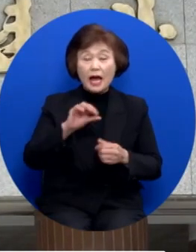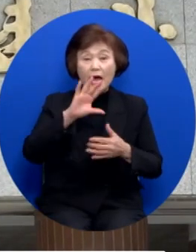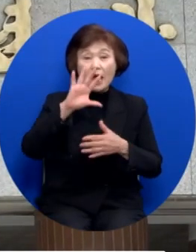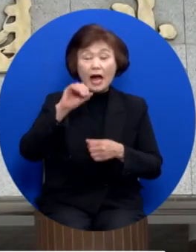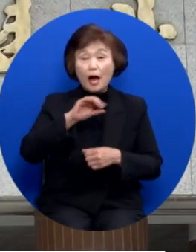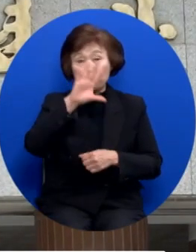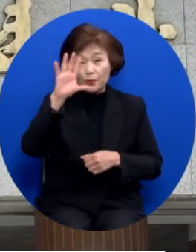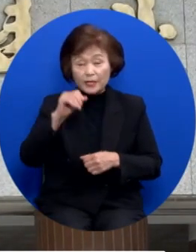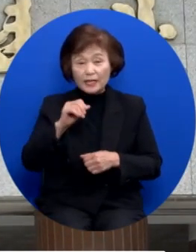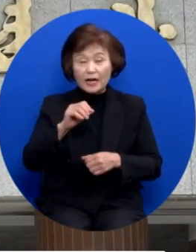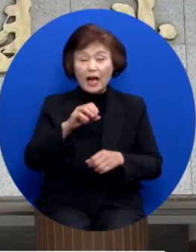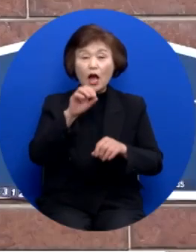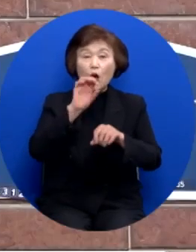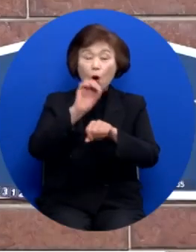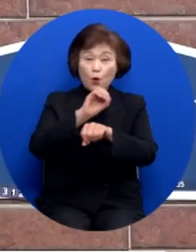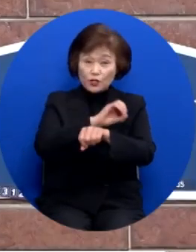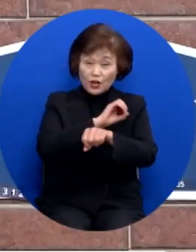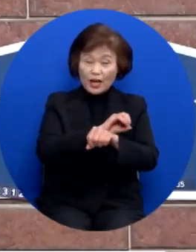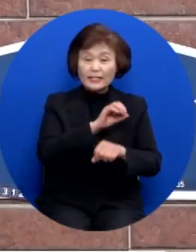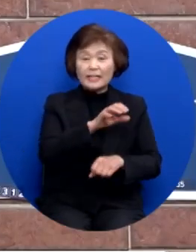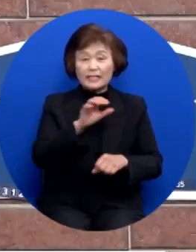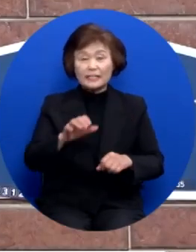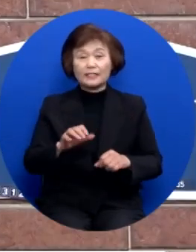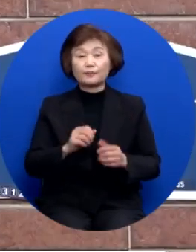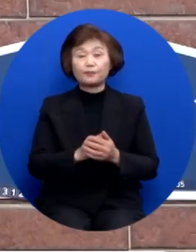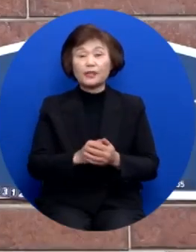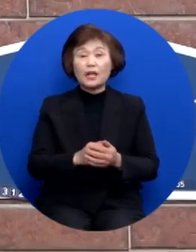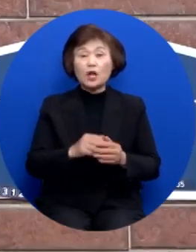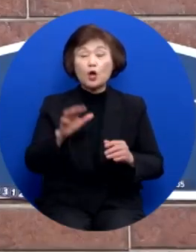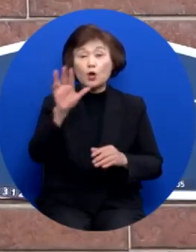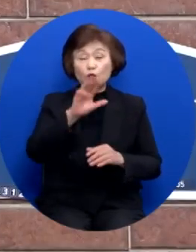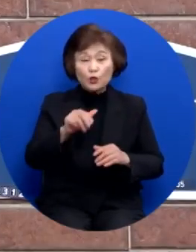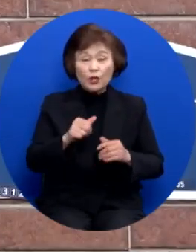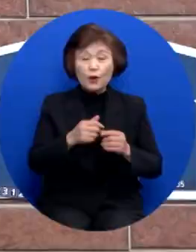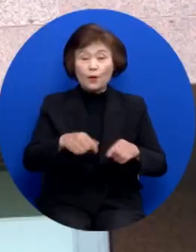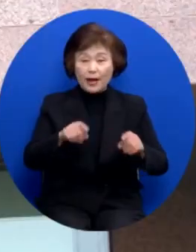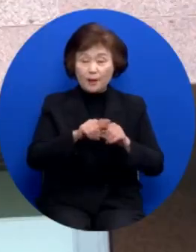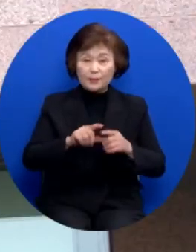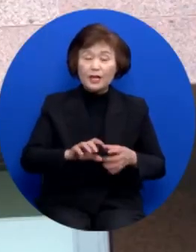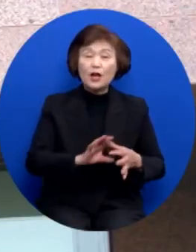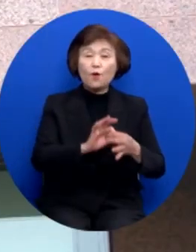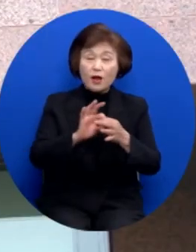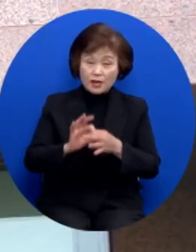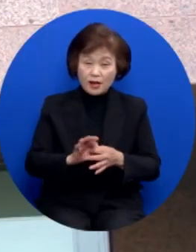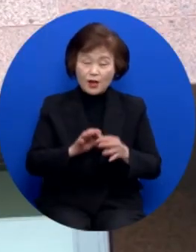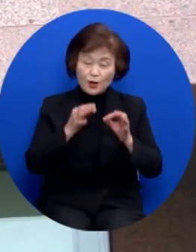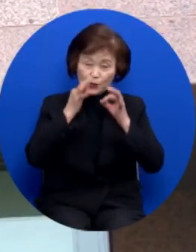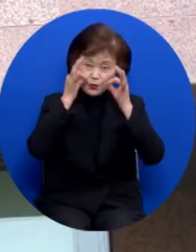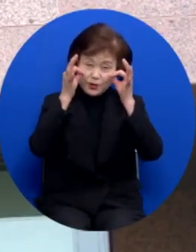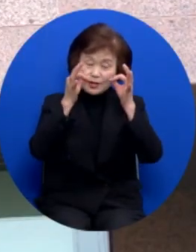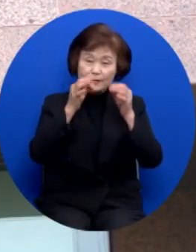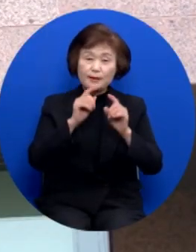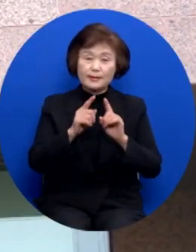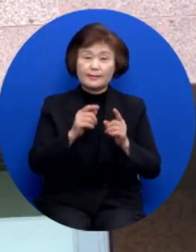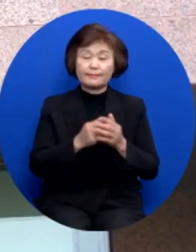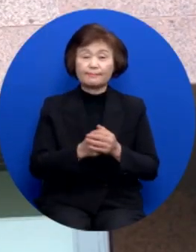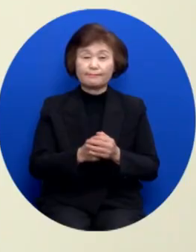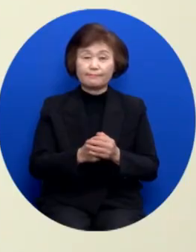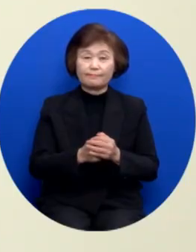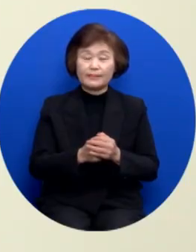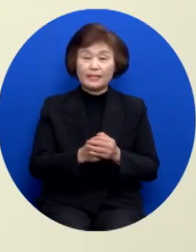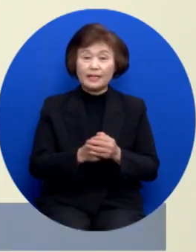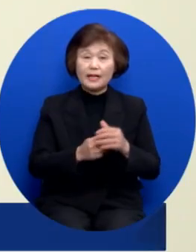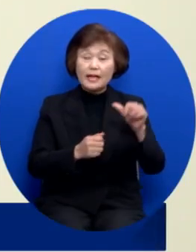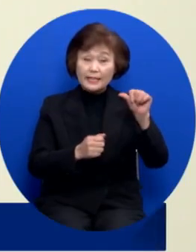다섯개 권역에 선교 노회를 만들고 총회와 유기적 를 이어나가기 위해 노력하고 있다고 밝혔습니다